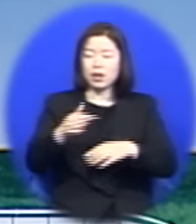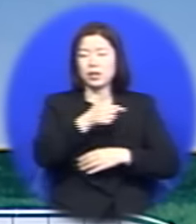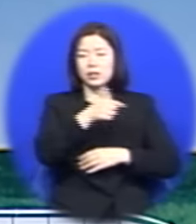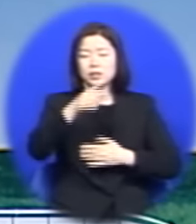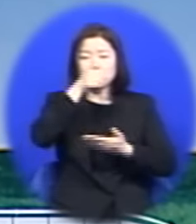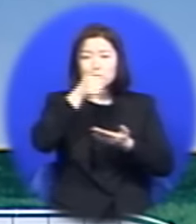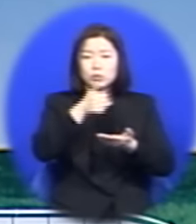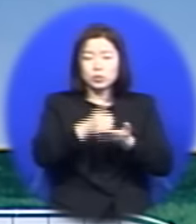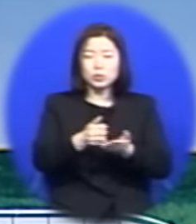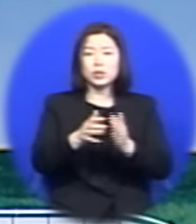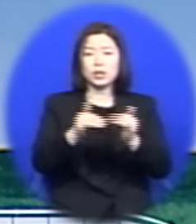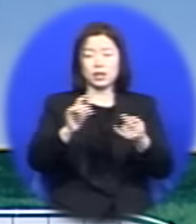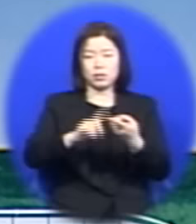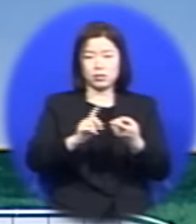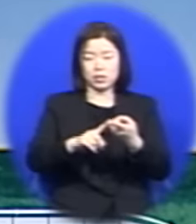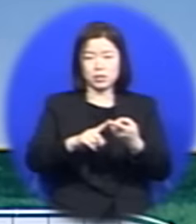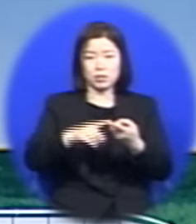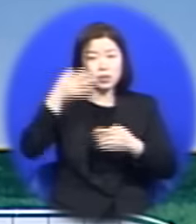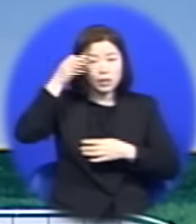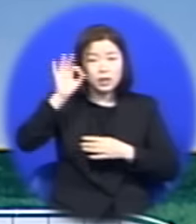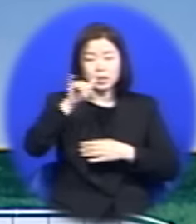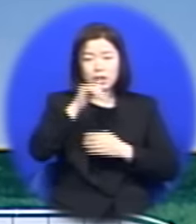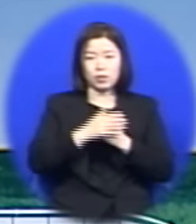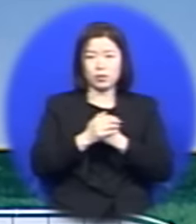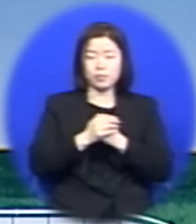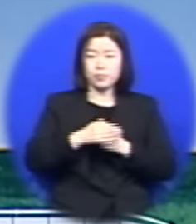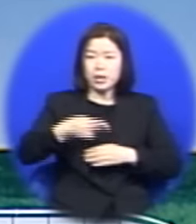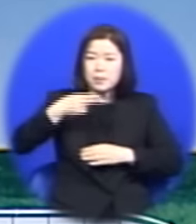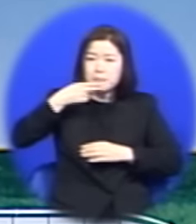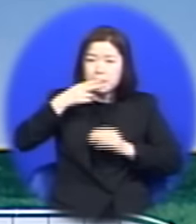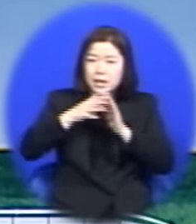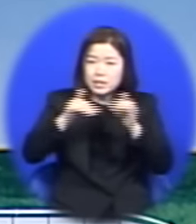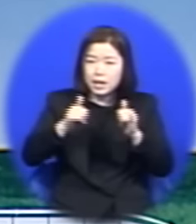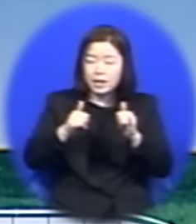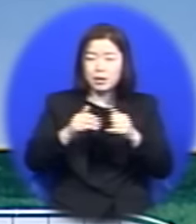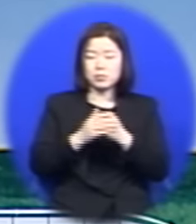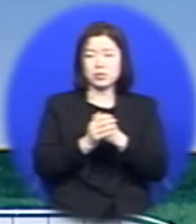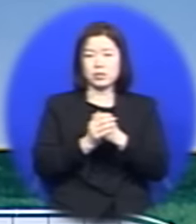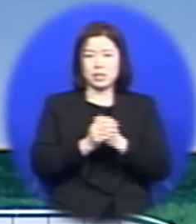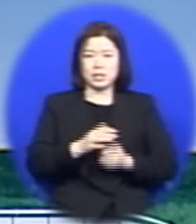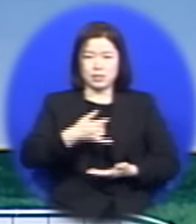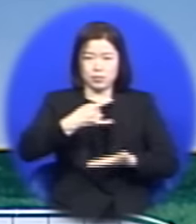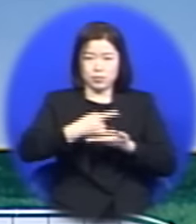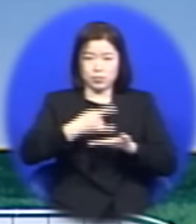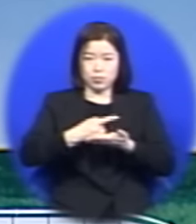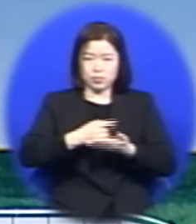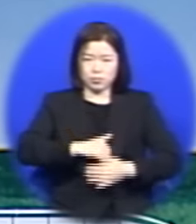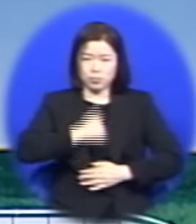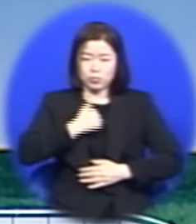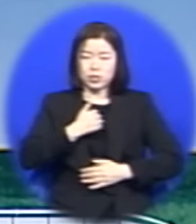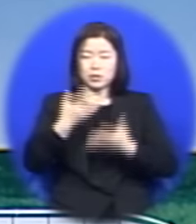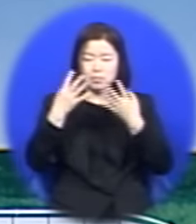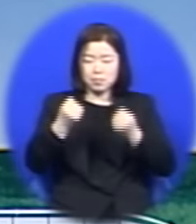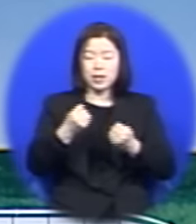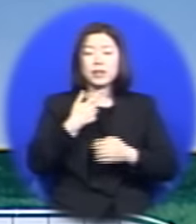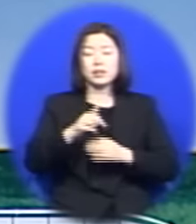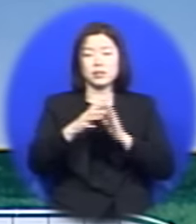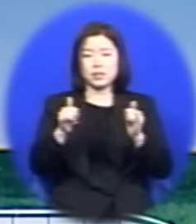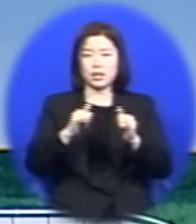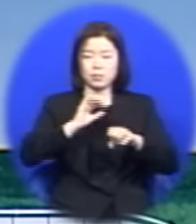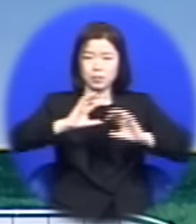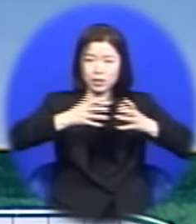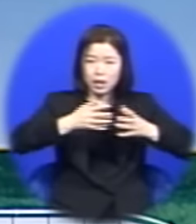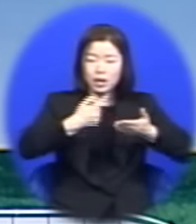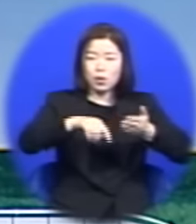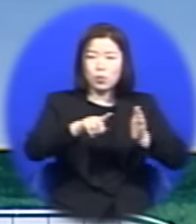됩니다. 이사야는 아주 의분이 많았던 제사장입니다. 나라를 위한 걱정이